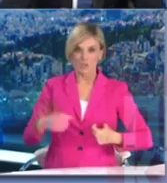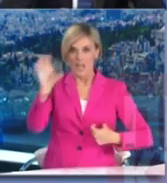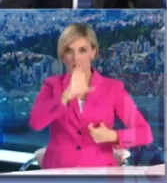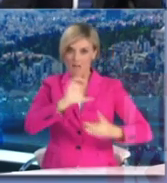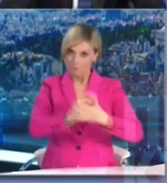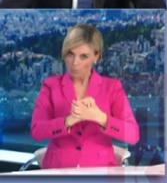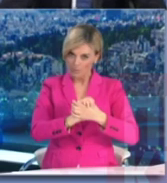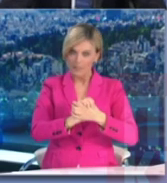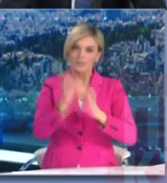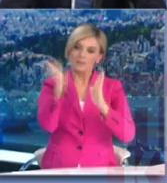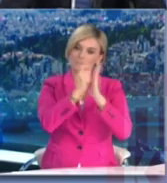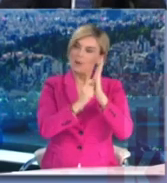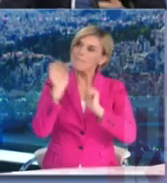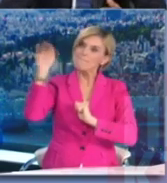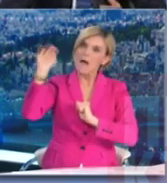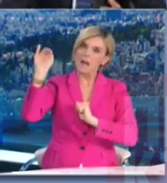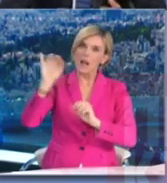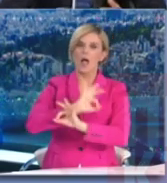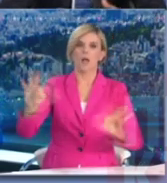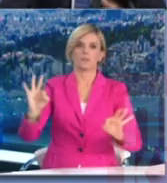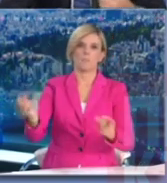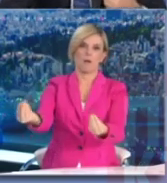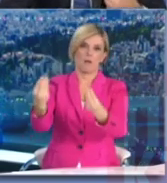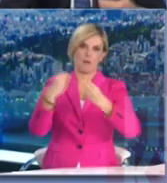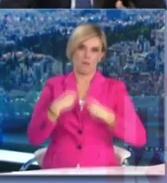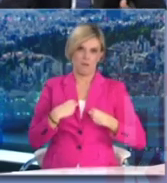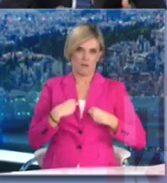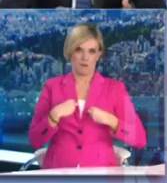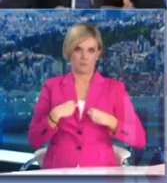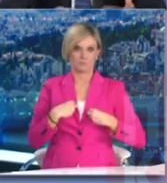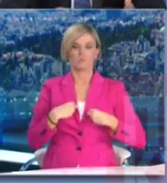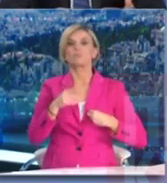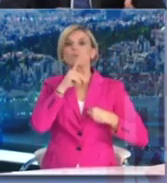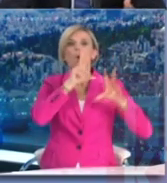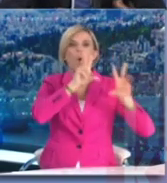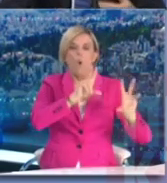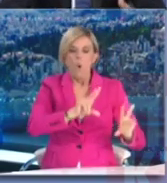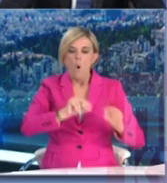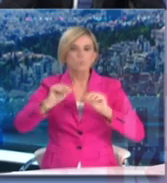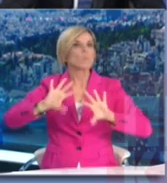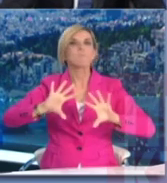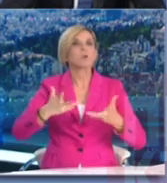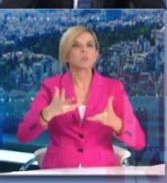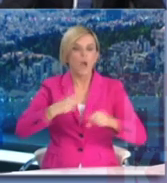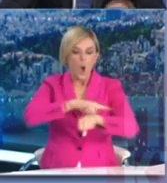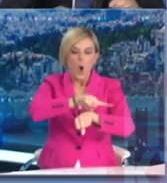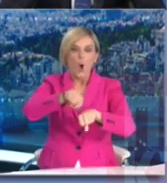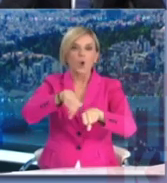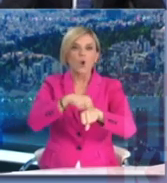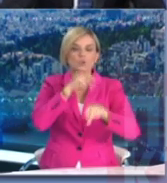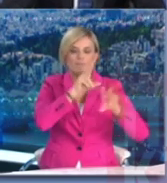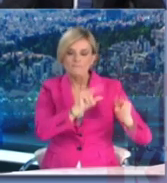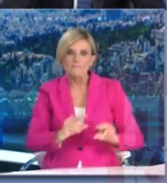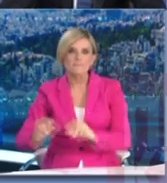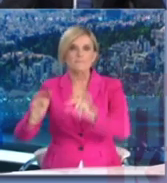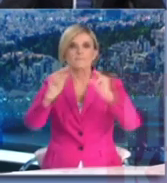Ευρώπη. Οι δόσεις αυτές θα είναι στην ίδια χρονική περίοδο παράδοσης για την κάθε χώρα, με την ίδια